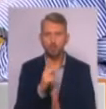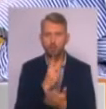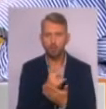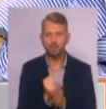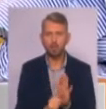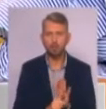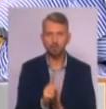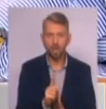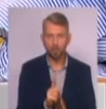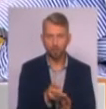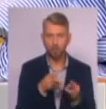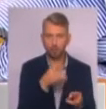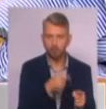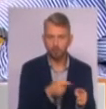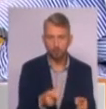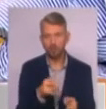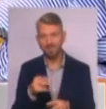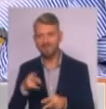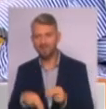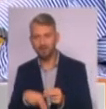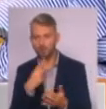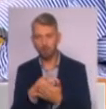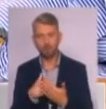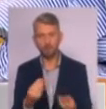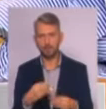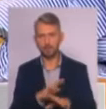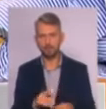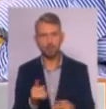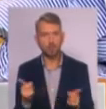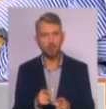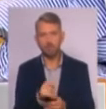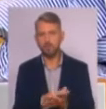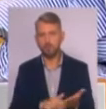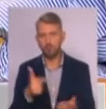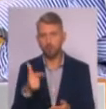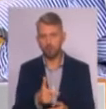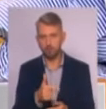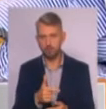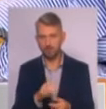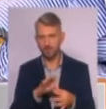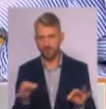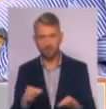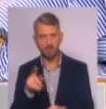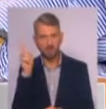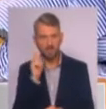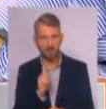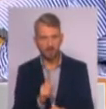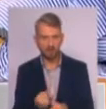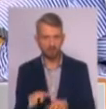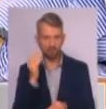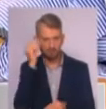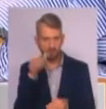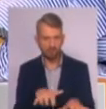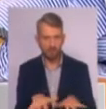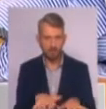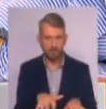початку отоплення сезону, uh-huh. ні кінцевих. Коротше, там, вибачте за грубий вираз єврейський, такий шахер-махер, і за